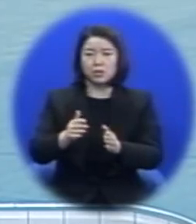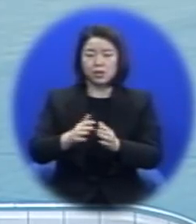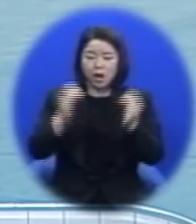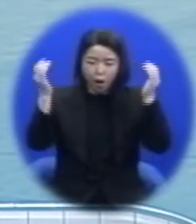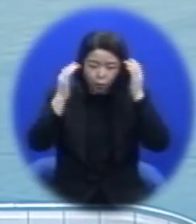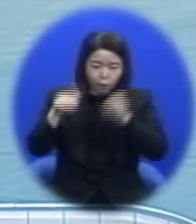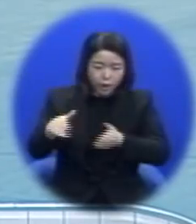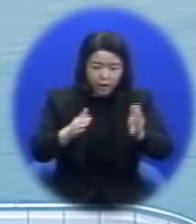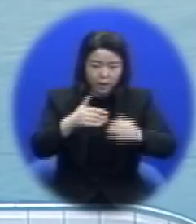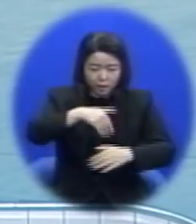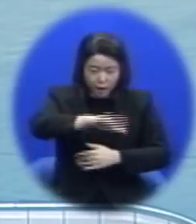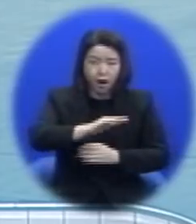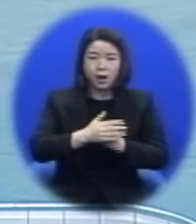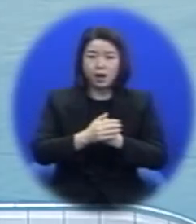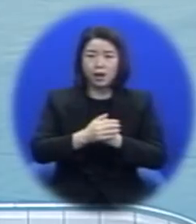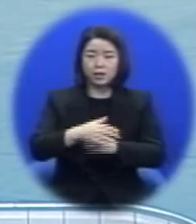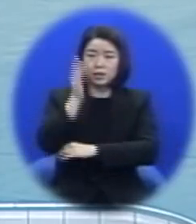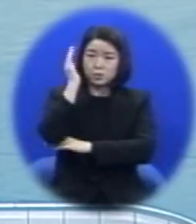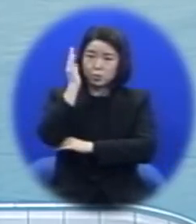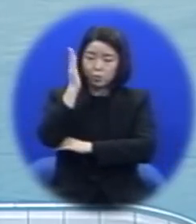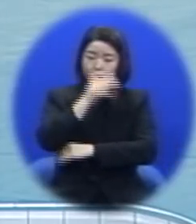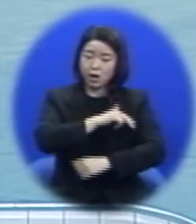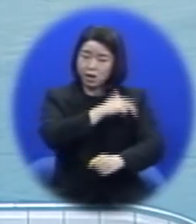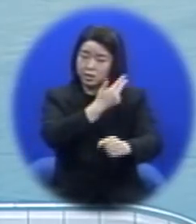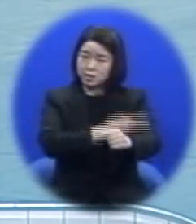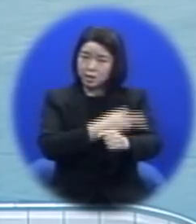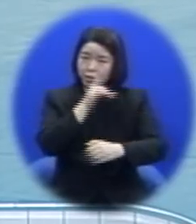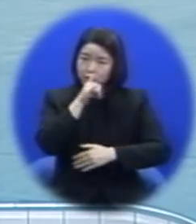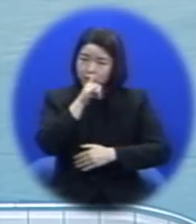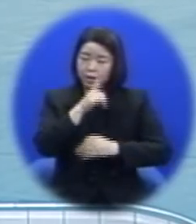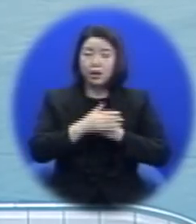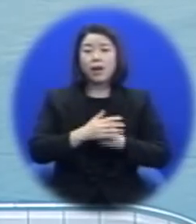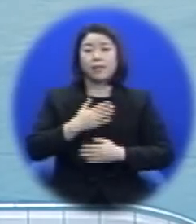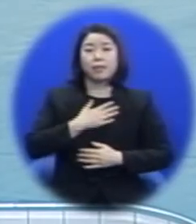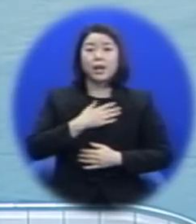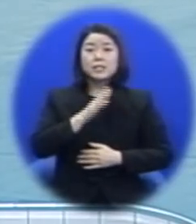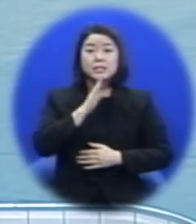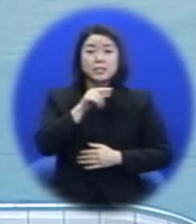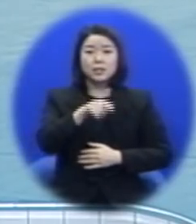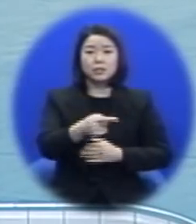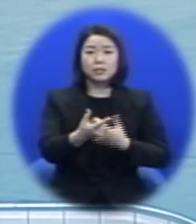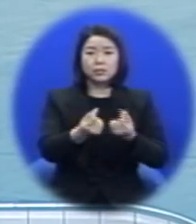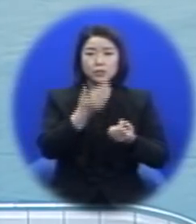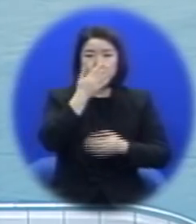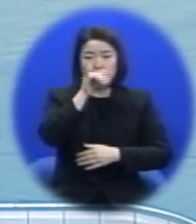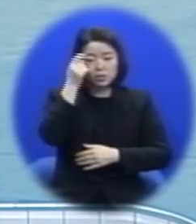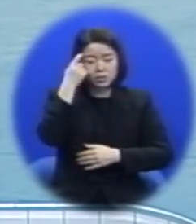가시라. 이렇게 설교할 자격이 있나? 나는 진짜 그럴 수 있을까?